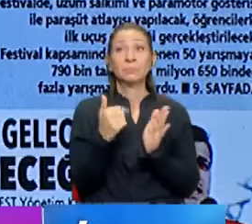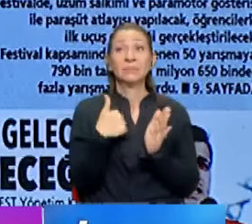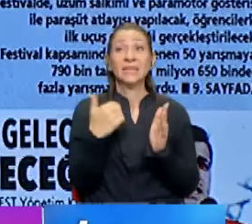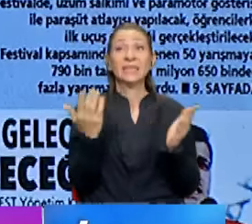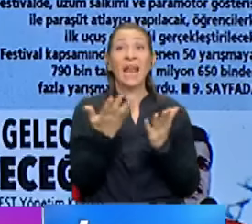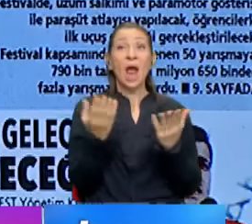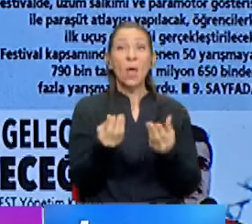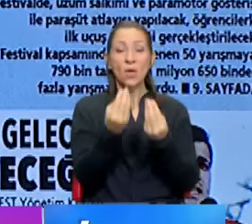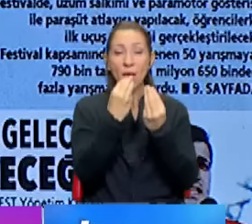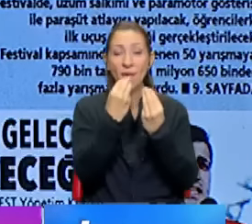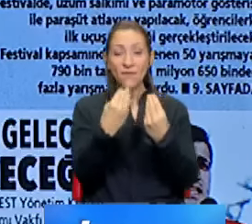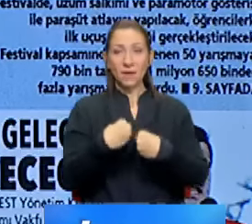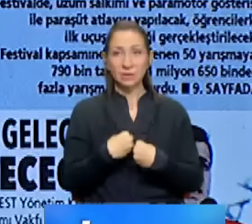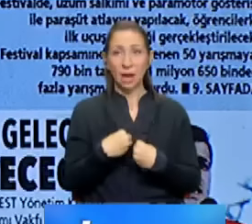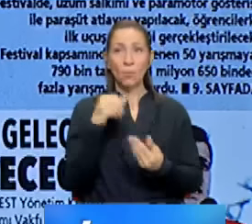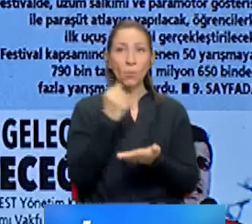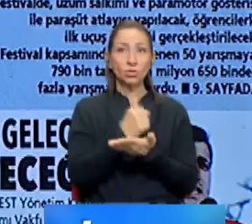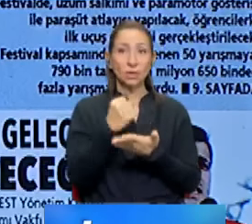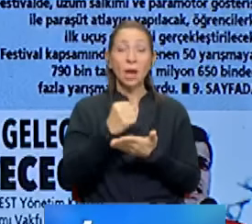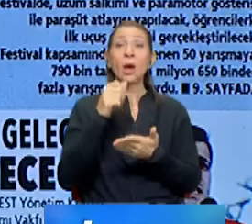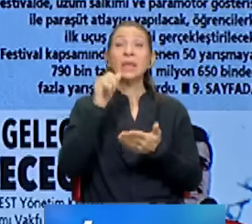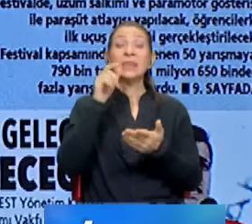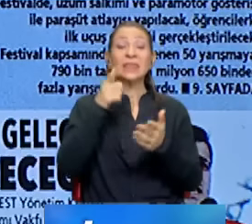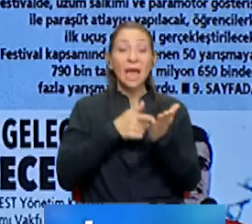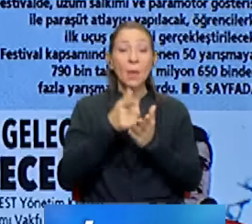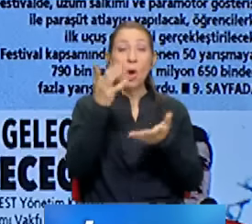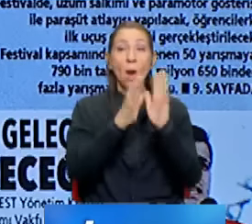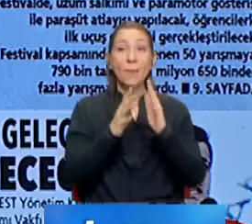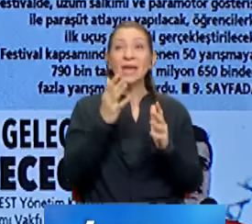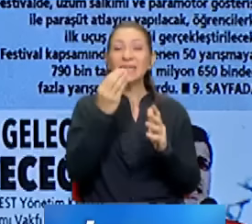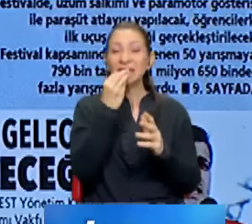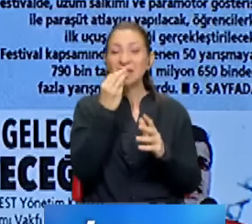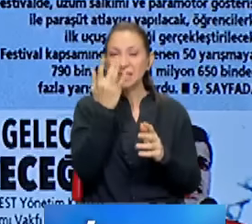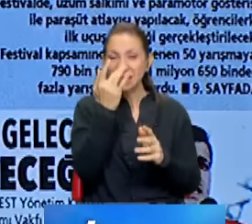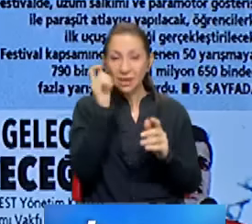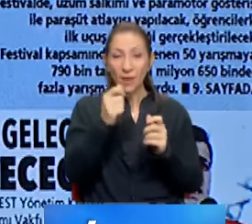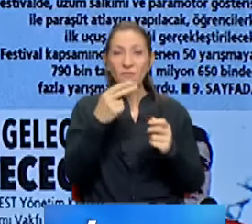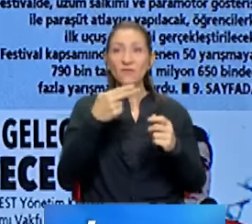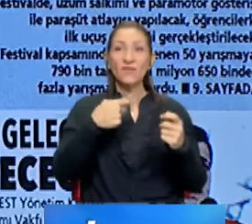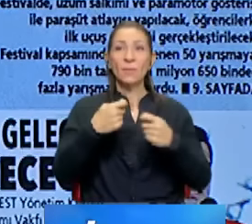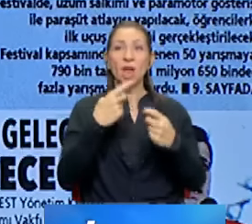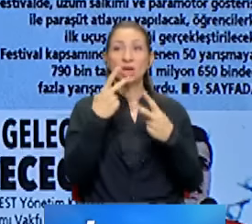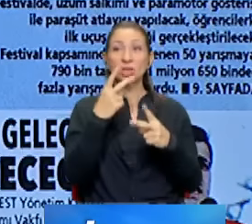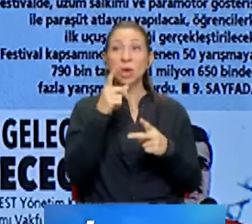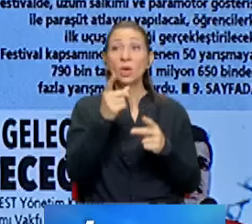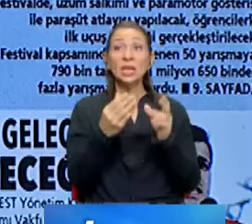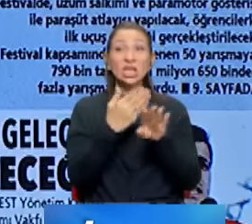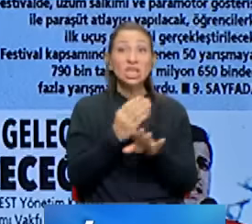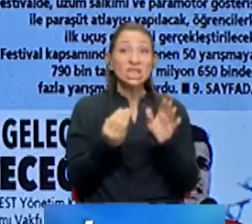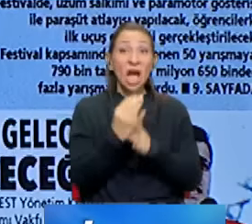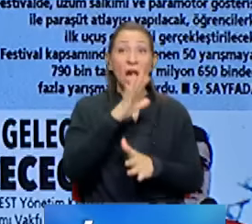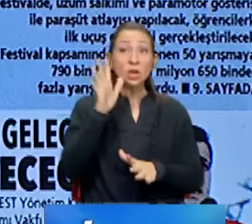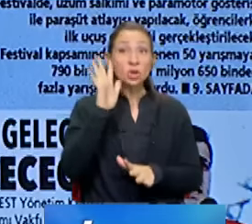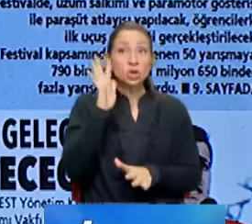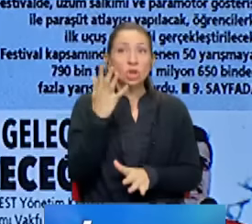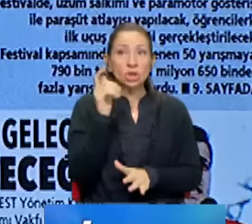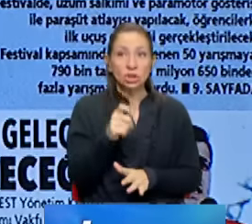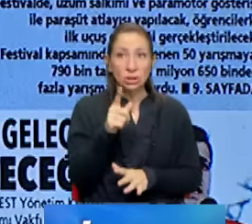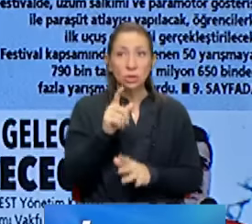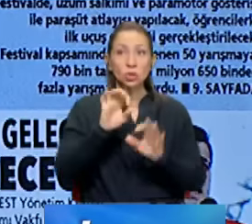neler yedirmişler diyor Posta Gazetesi. Tarım ve Orman Bakanlığı gıdada sahtecilik yapan firmalar açıkladı. Ortaya çıkan gerçekler herkesi şoke